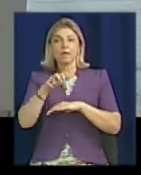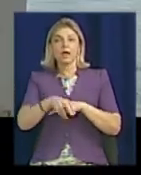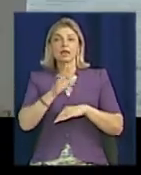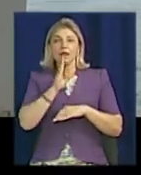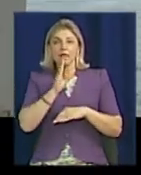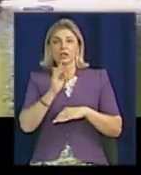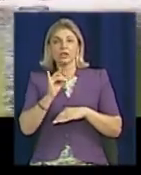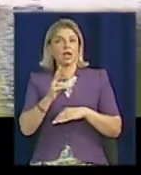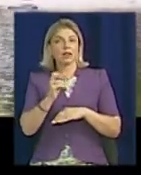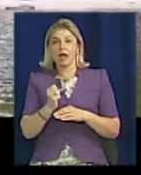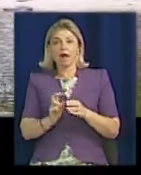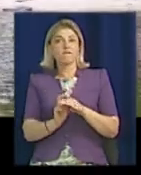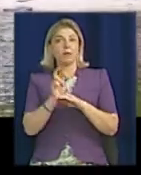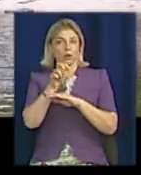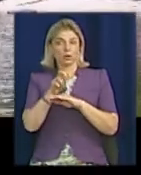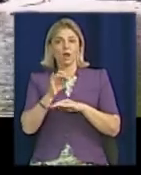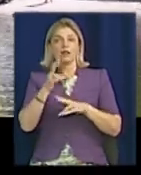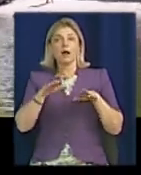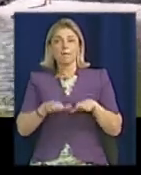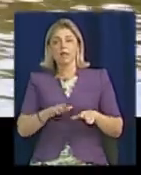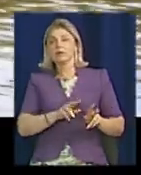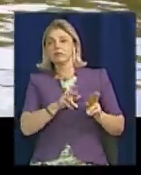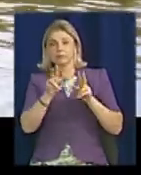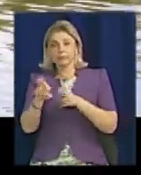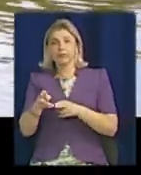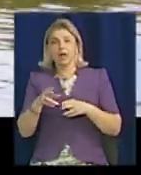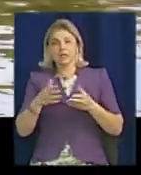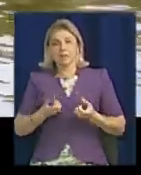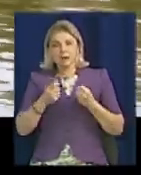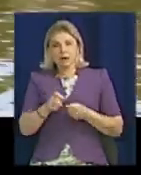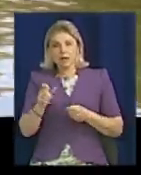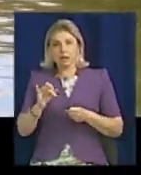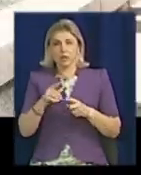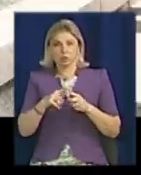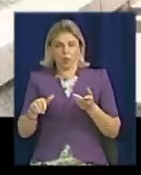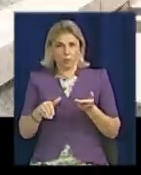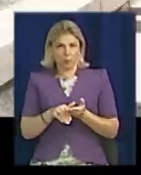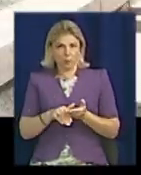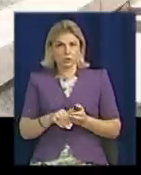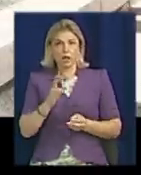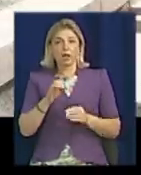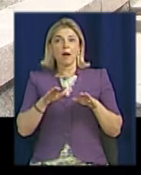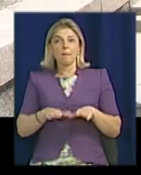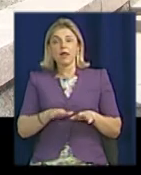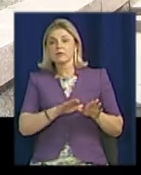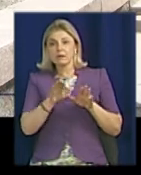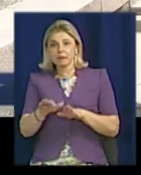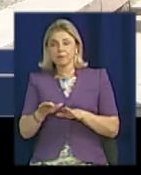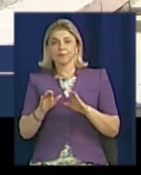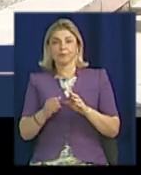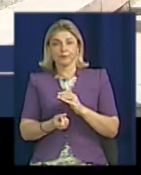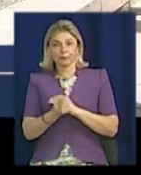та не випірнула. На місце були направлені рятувальники, водолази, поліція та швидка допомога. По прибуттю з'ясувалось,